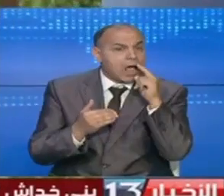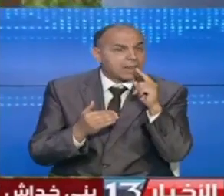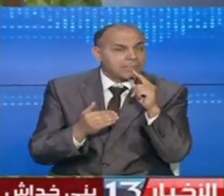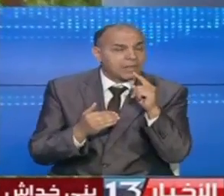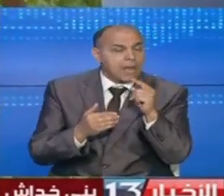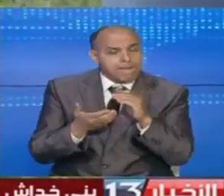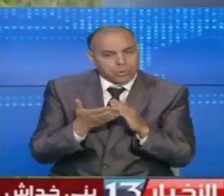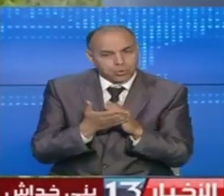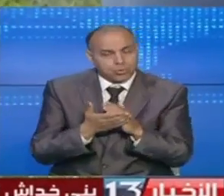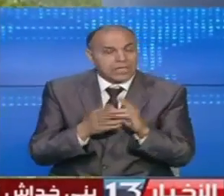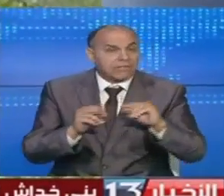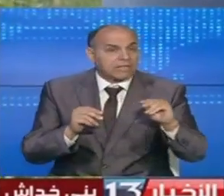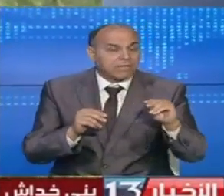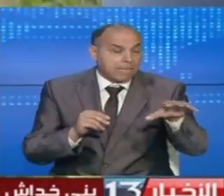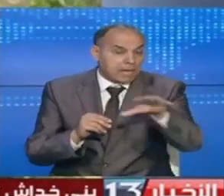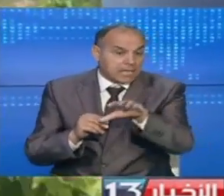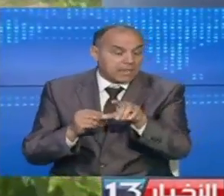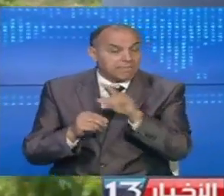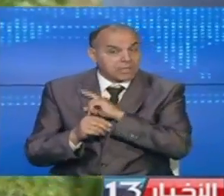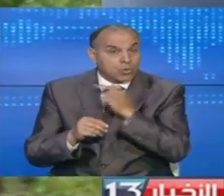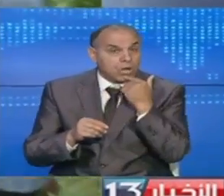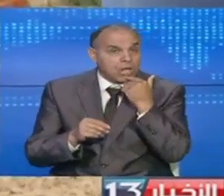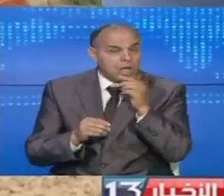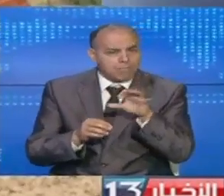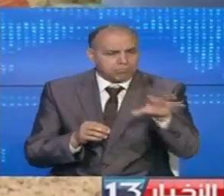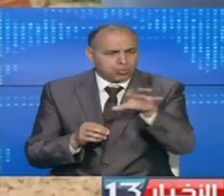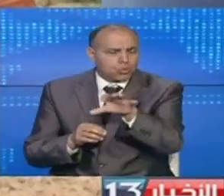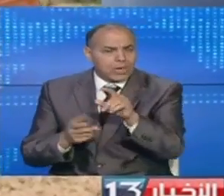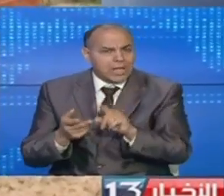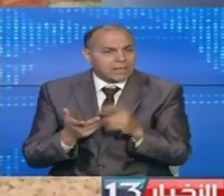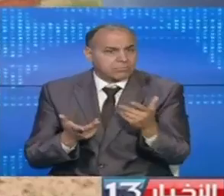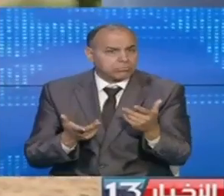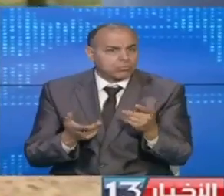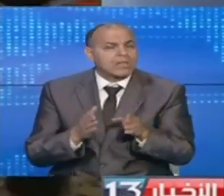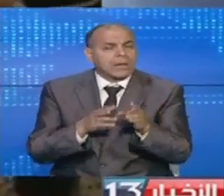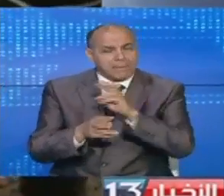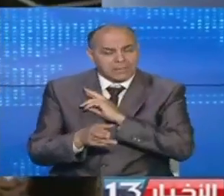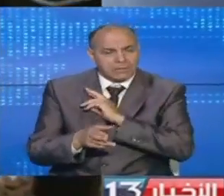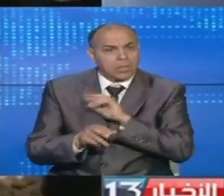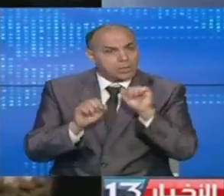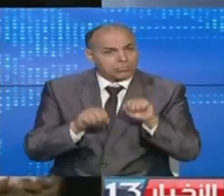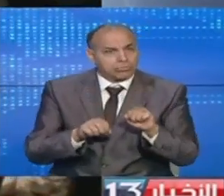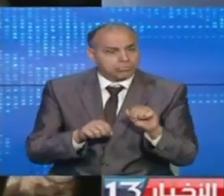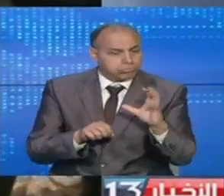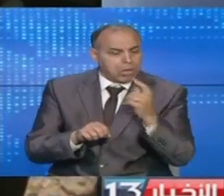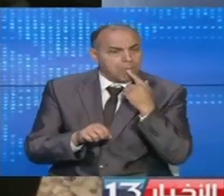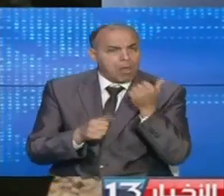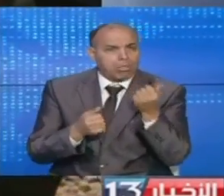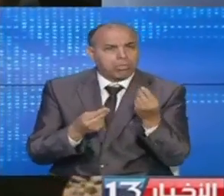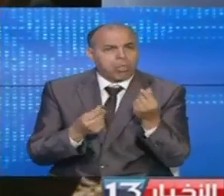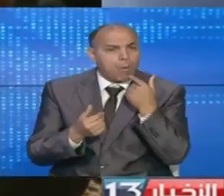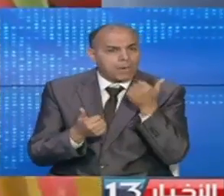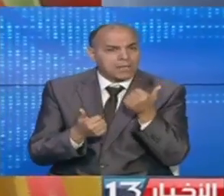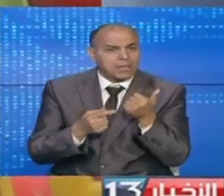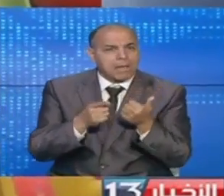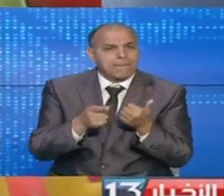وأن مشاريع مماثلة بهذه المناطق كالبحيرة وقصر جديد وطريق مدنين تمتاز باستثمارات فلاحية كبرى